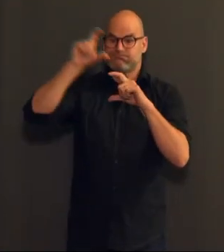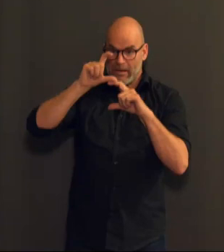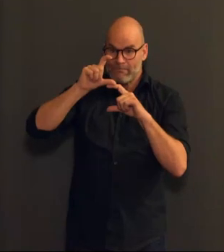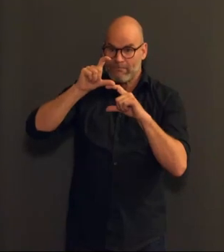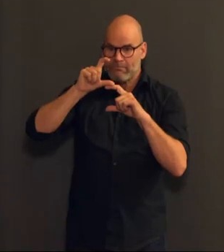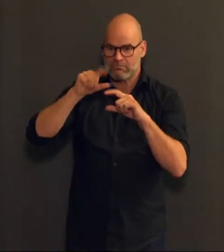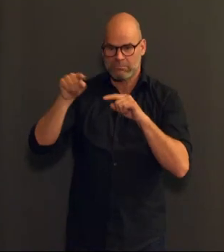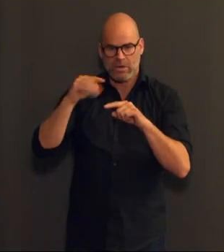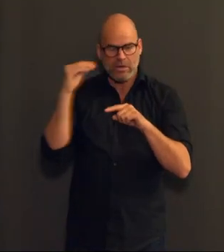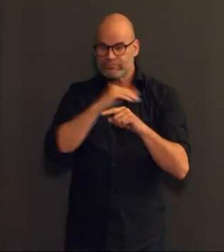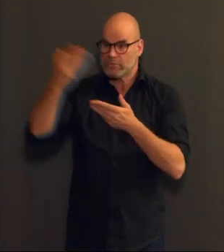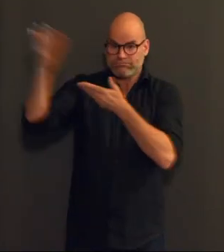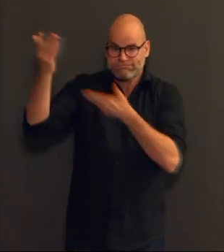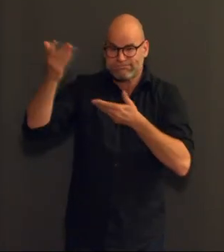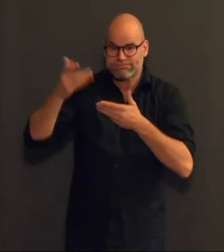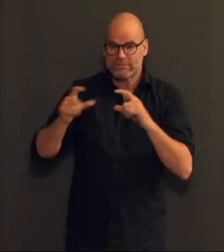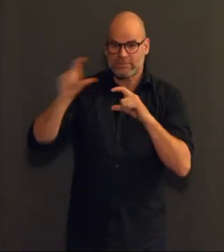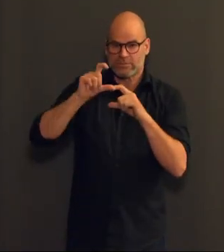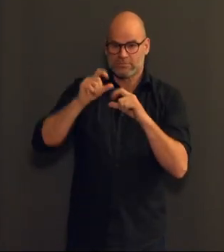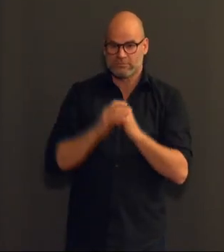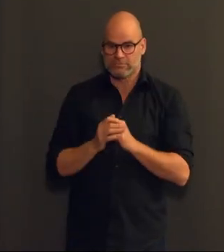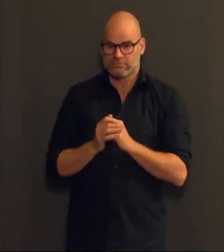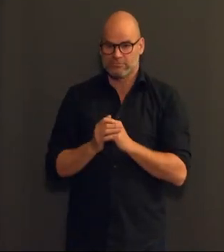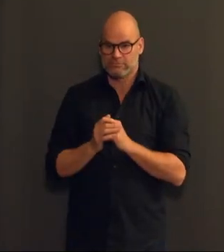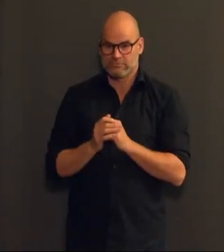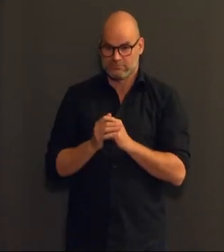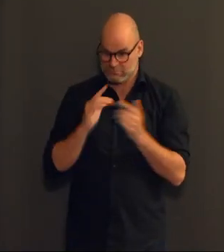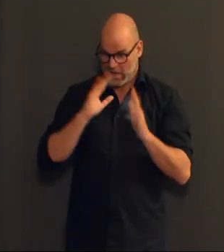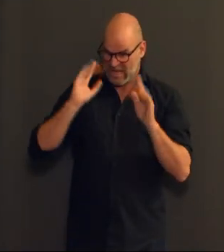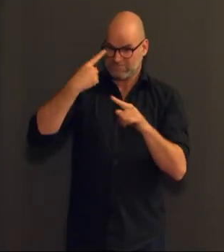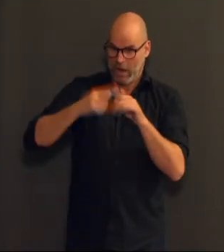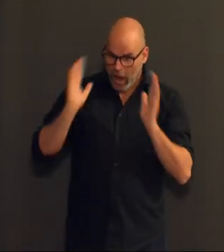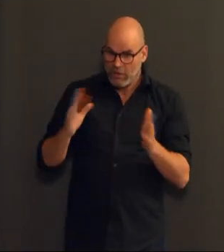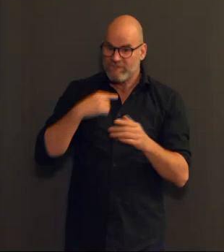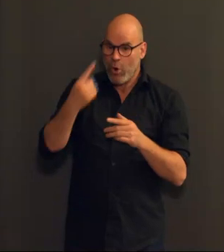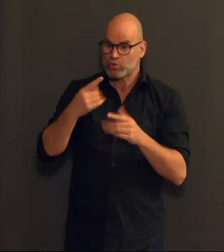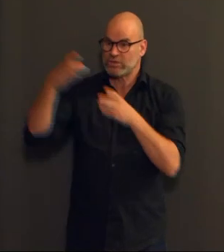laatste week van april en zal meer dan 127.000 vaccins bedragen.